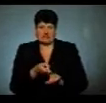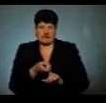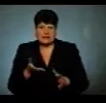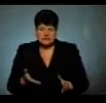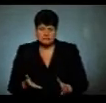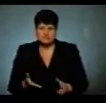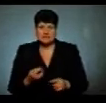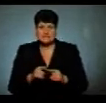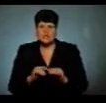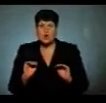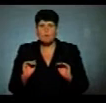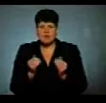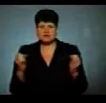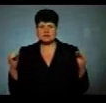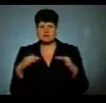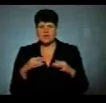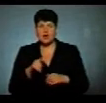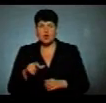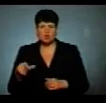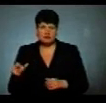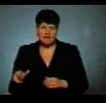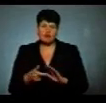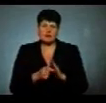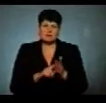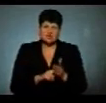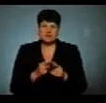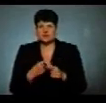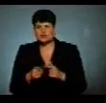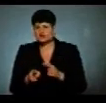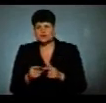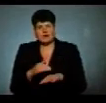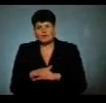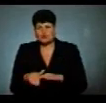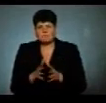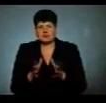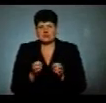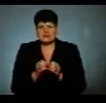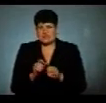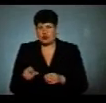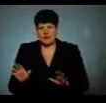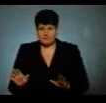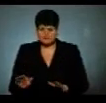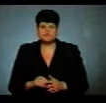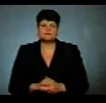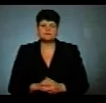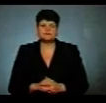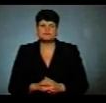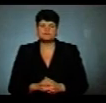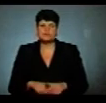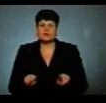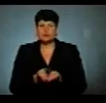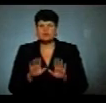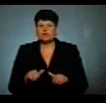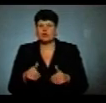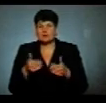обмежено зібрання людей, чи то в приміщенні, чи то за межами приміщення на вулиці, більше 10 людей. І таку ж рекомендацію